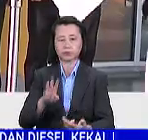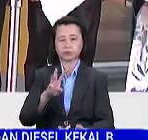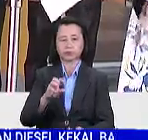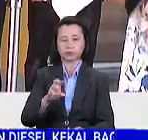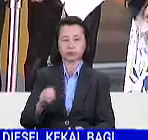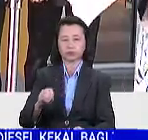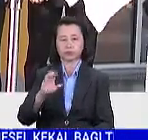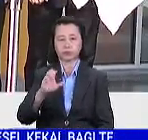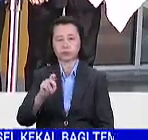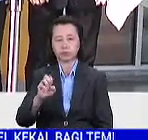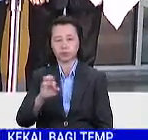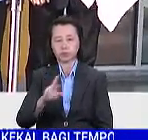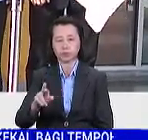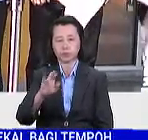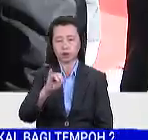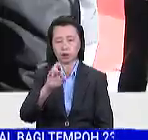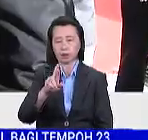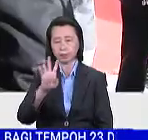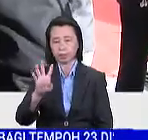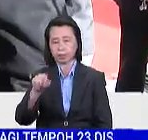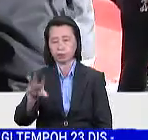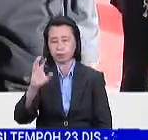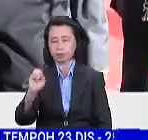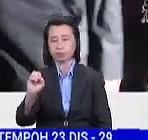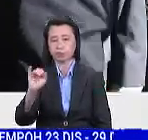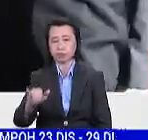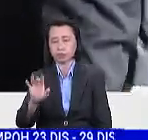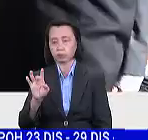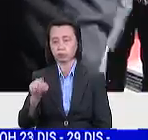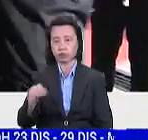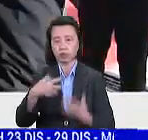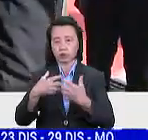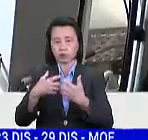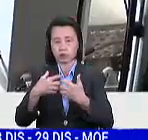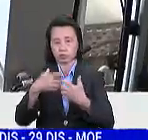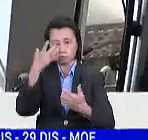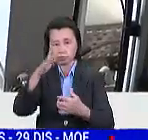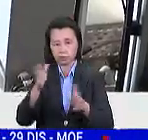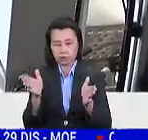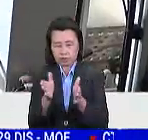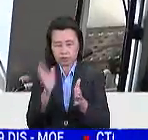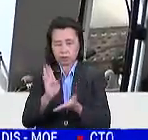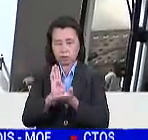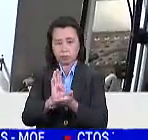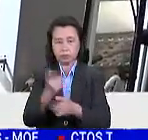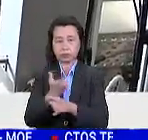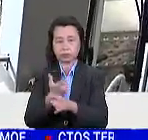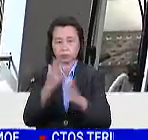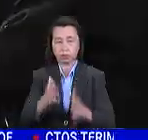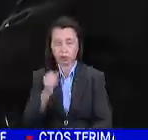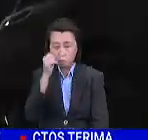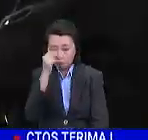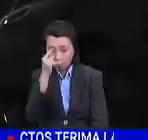cyber-physical training system e46 kosong yang merupakan cilang pin ini yang akan membantu pelatih